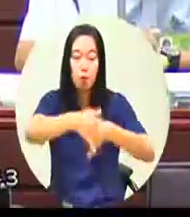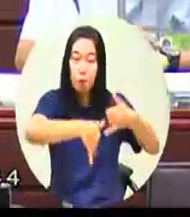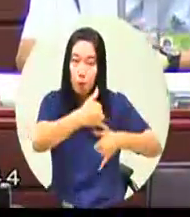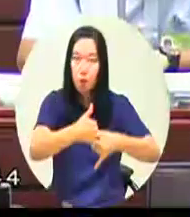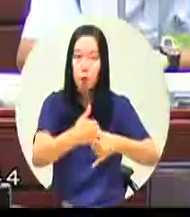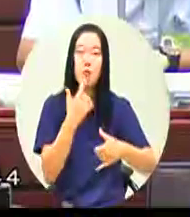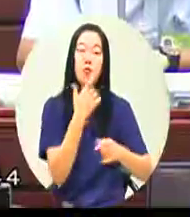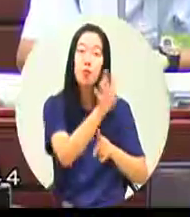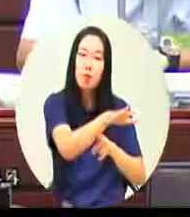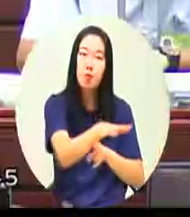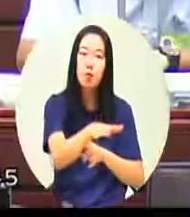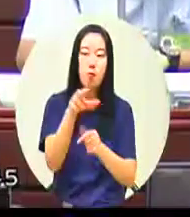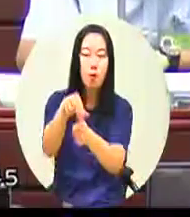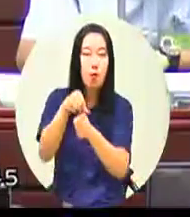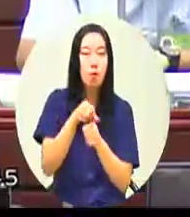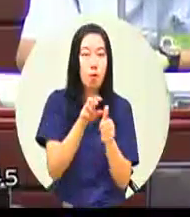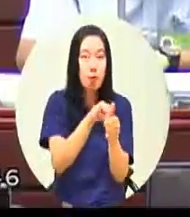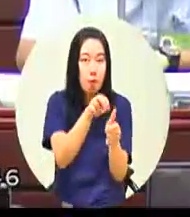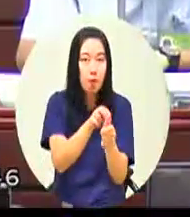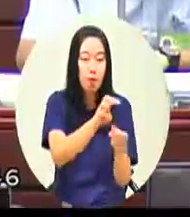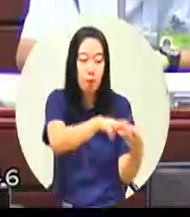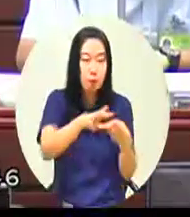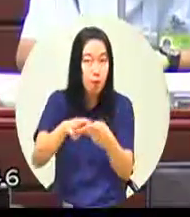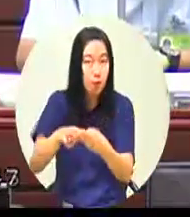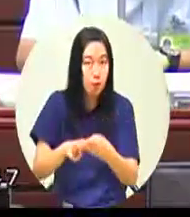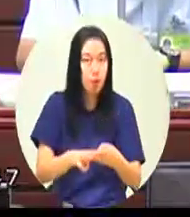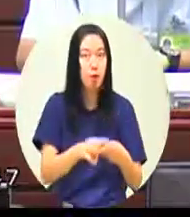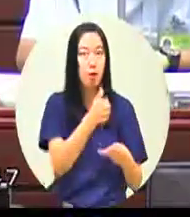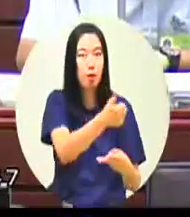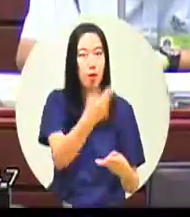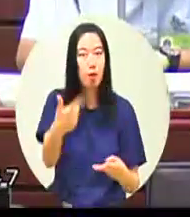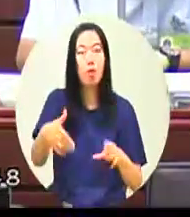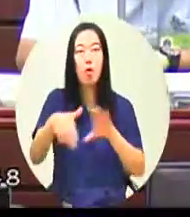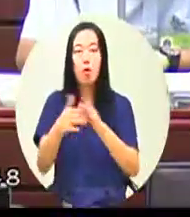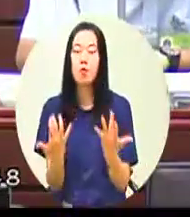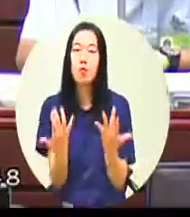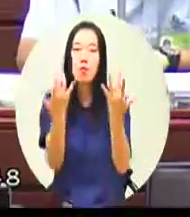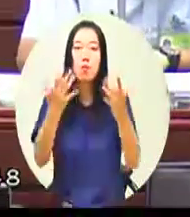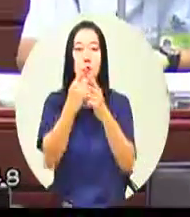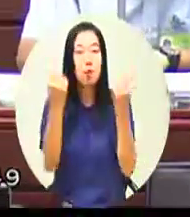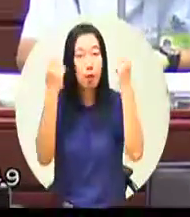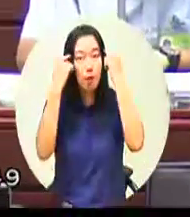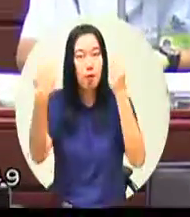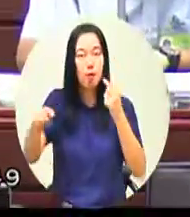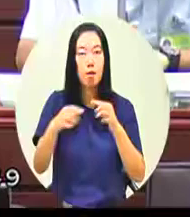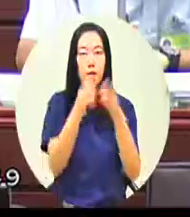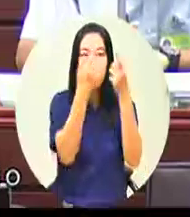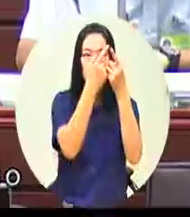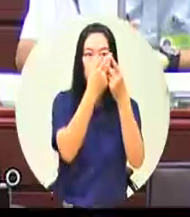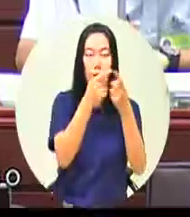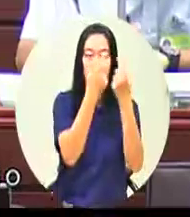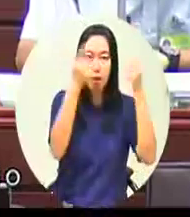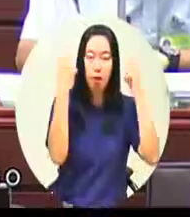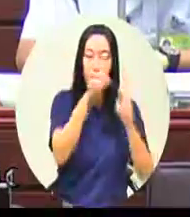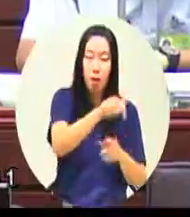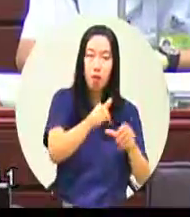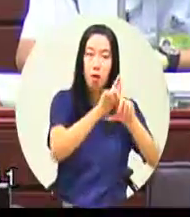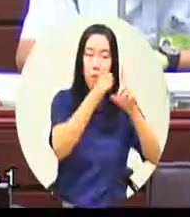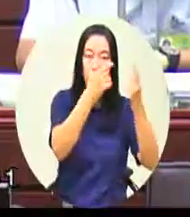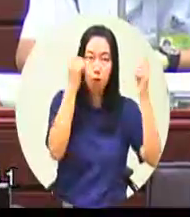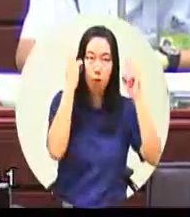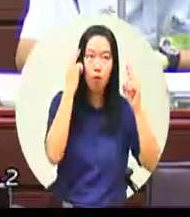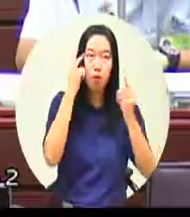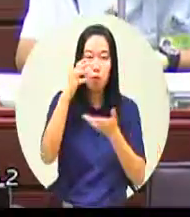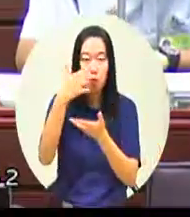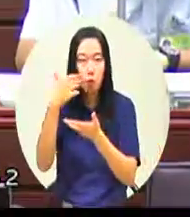都迄认养因的农田，迄都免讲啊哈。啊，佮有按文藻大学，然后我们告诉大家，高餐饮大学。人家